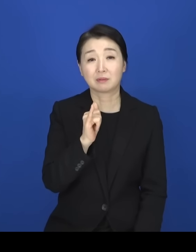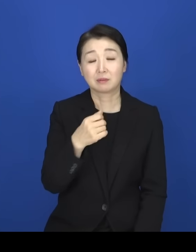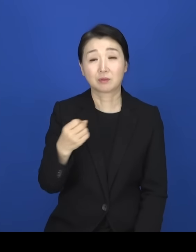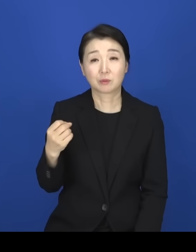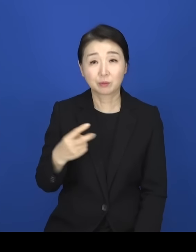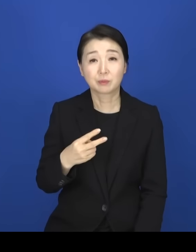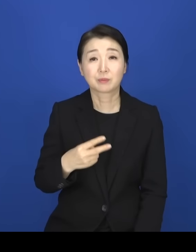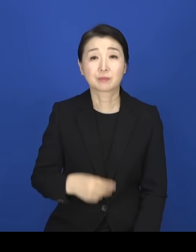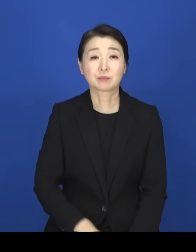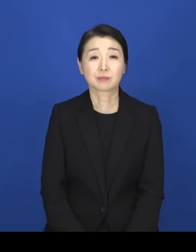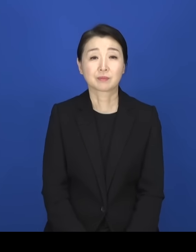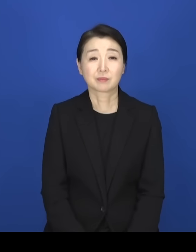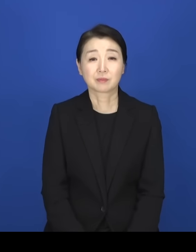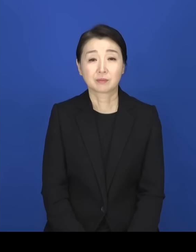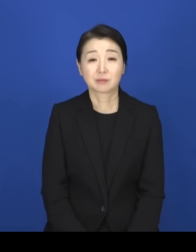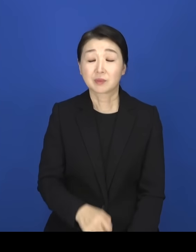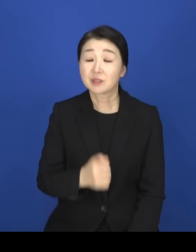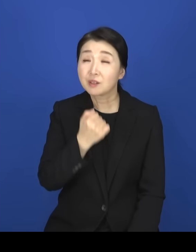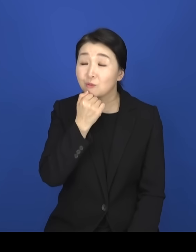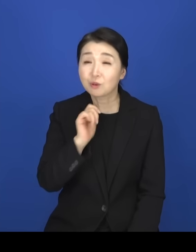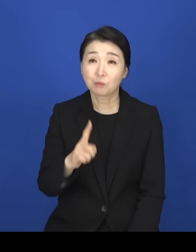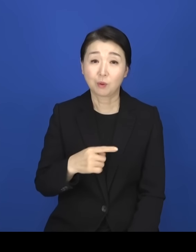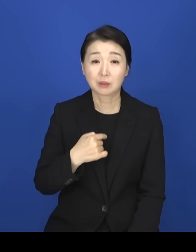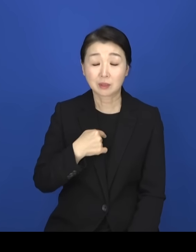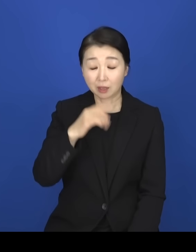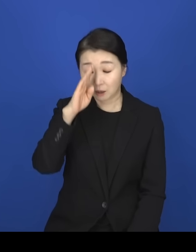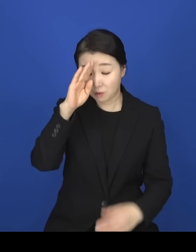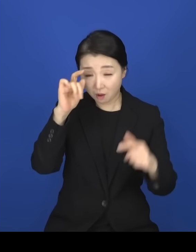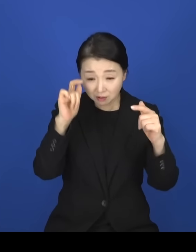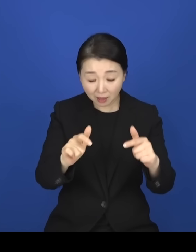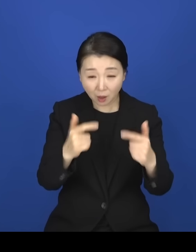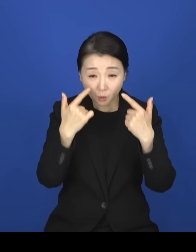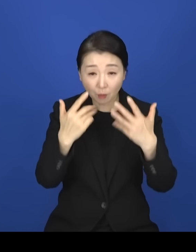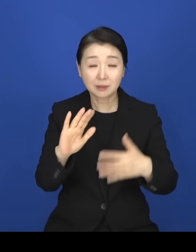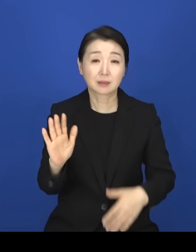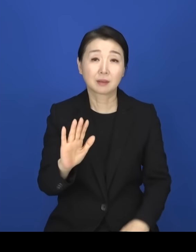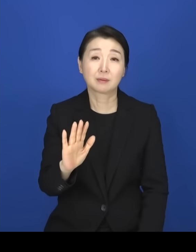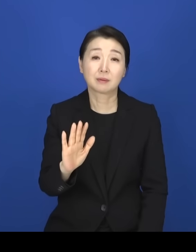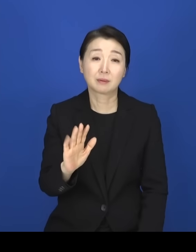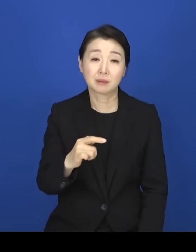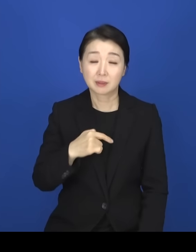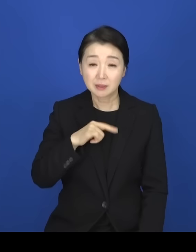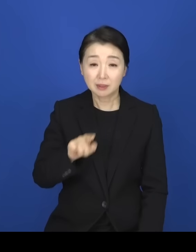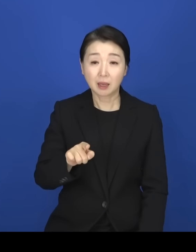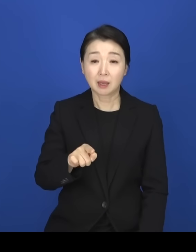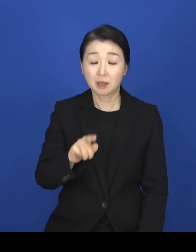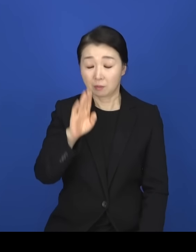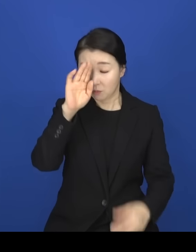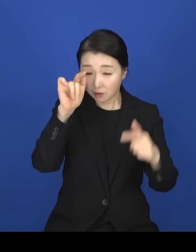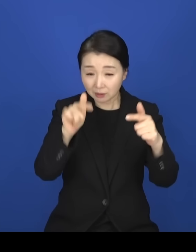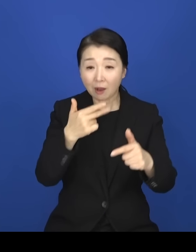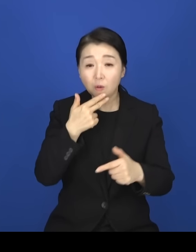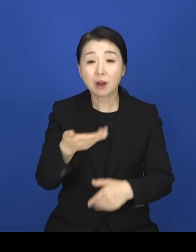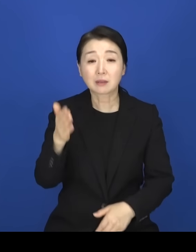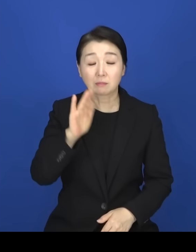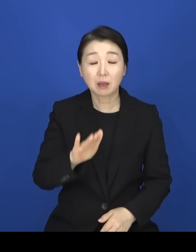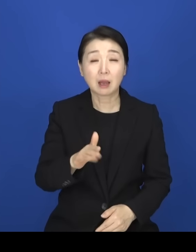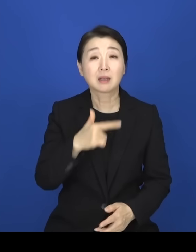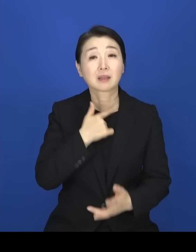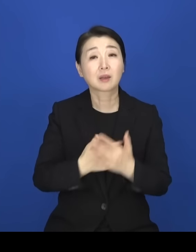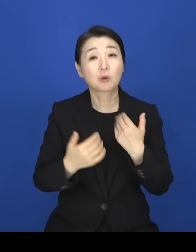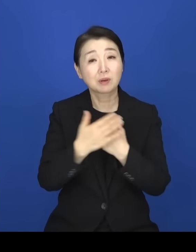그리고 이게 웃긴 거는 내가 낫게 됐다라는 확신이 아니라 이게 낫지 않아도 내가 누릴 수